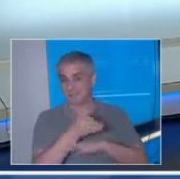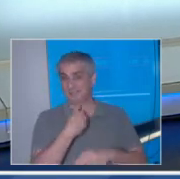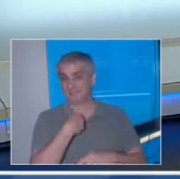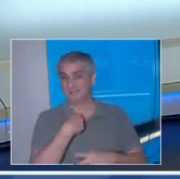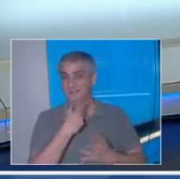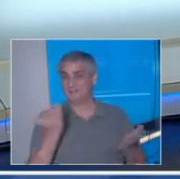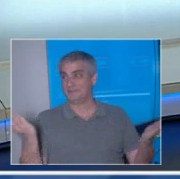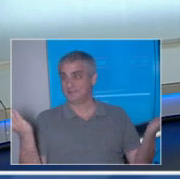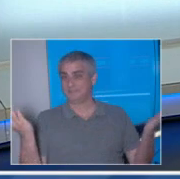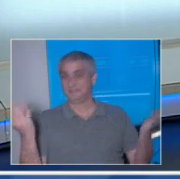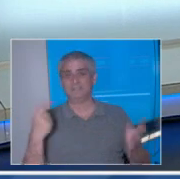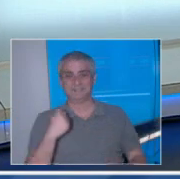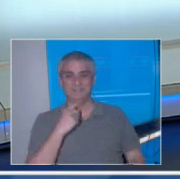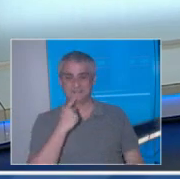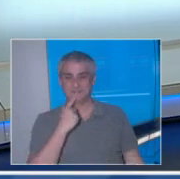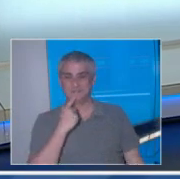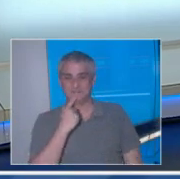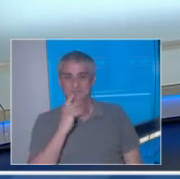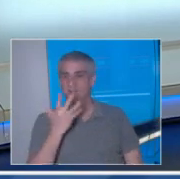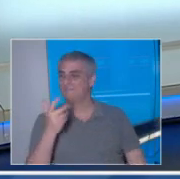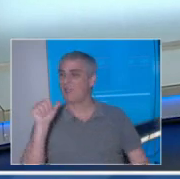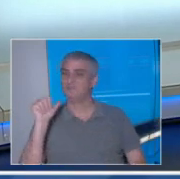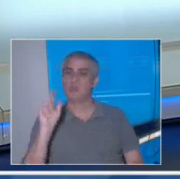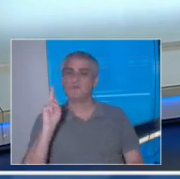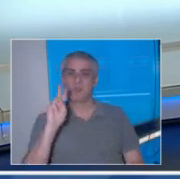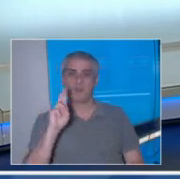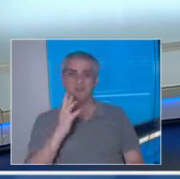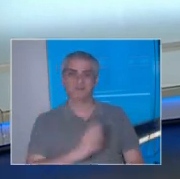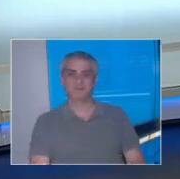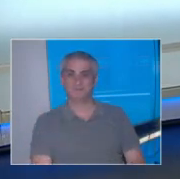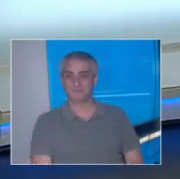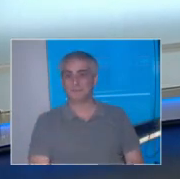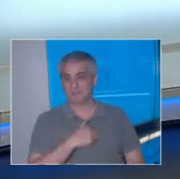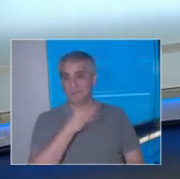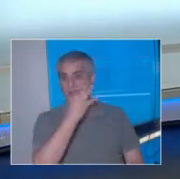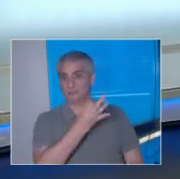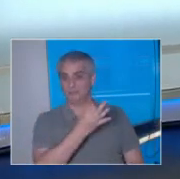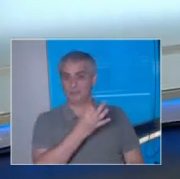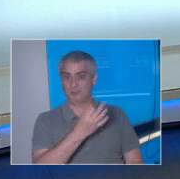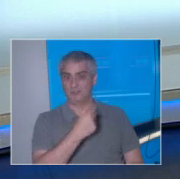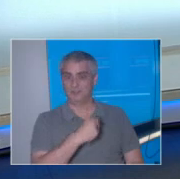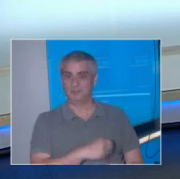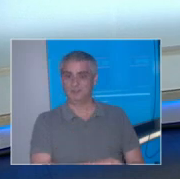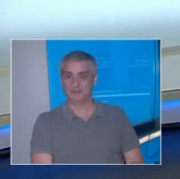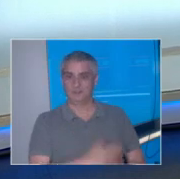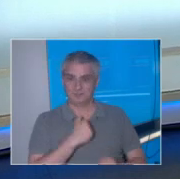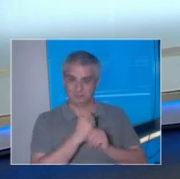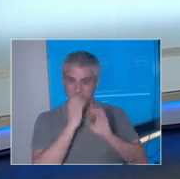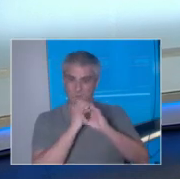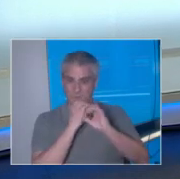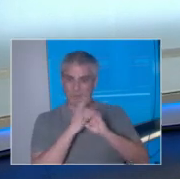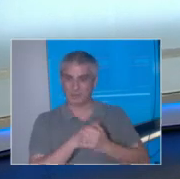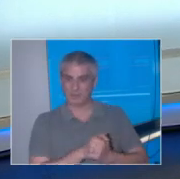לנסיעה חזרה לניר קוזי. טוב. איפה אבשלום קרו שיגיע לניר קוזי? אני יכול לשאול אותו. מה עושה גוגל? אתה יכול לעשות גוגל?